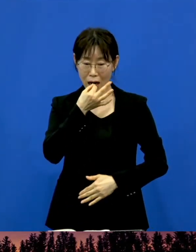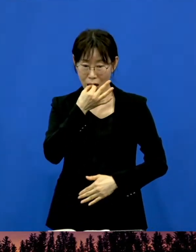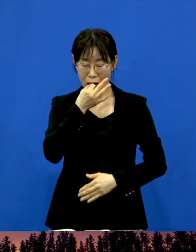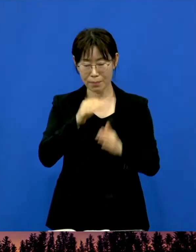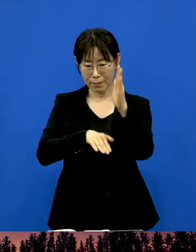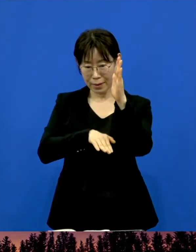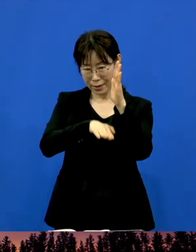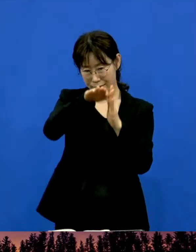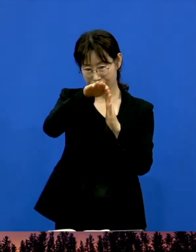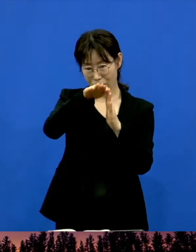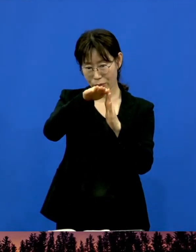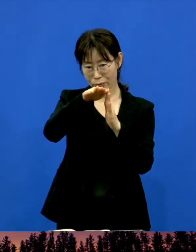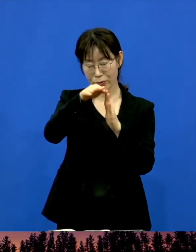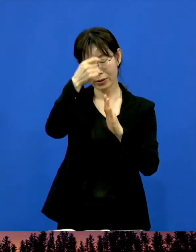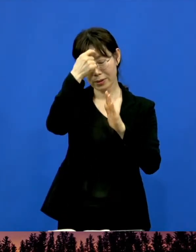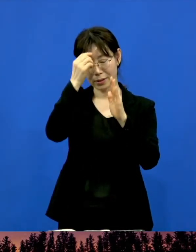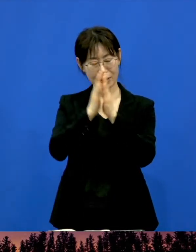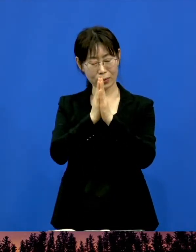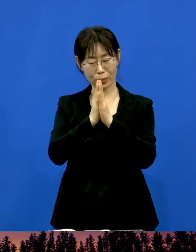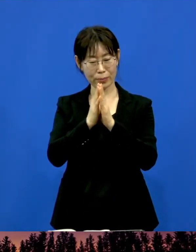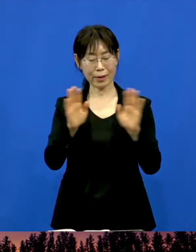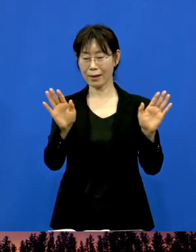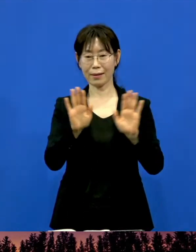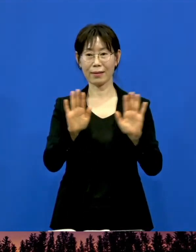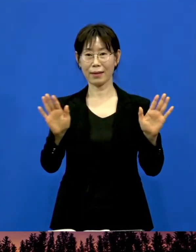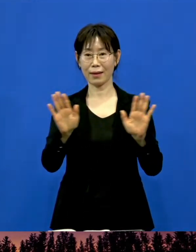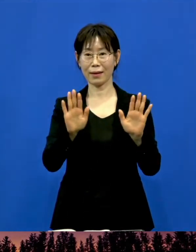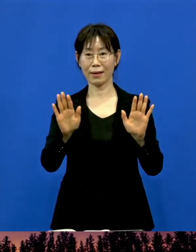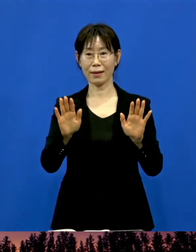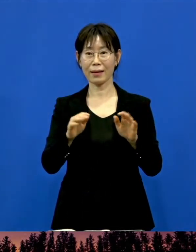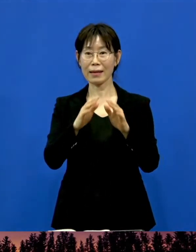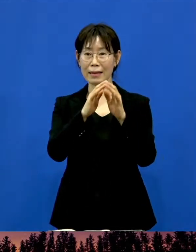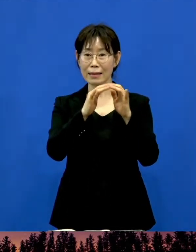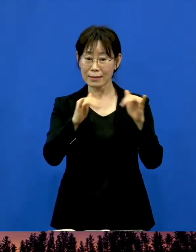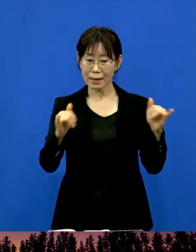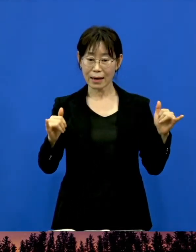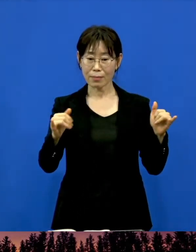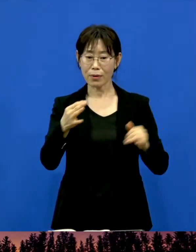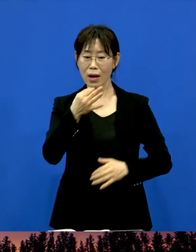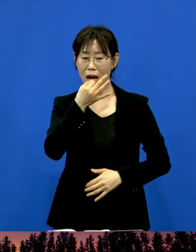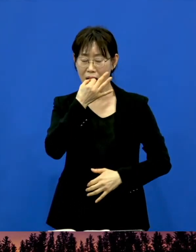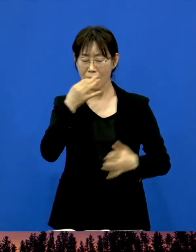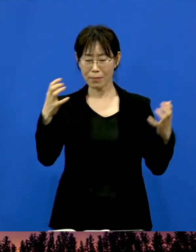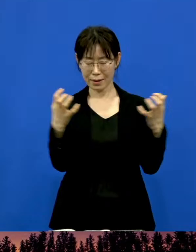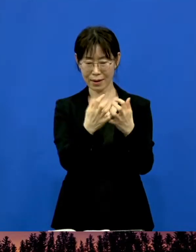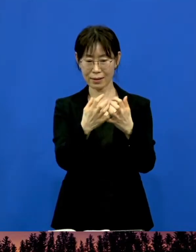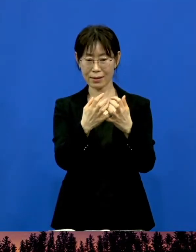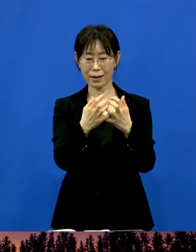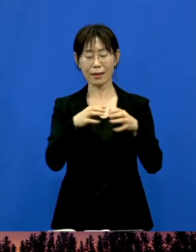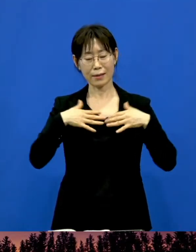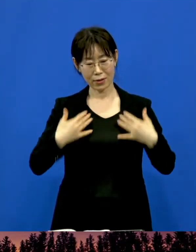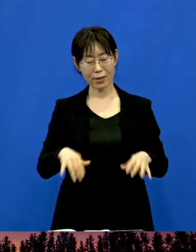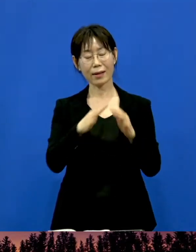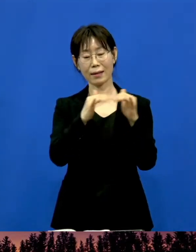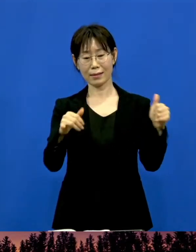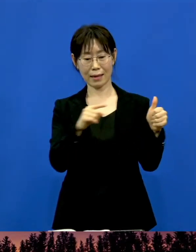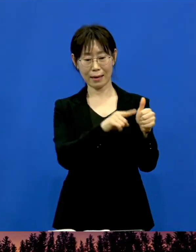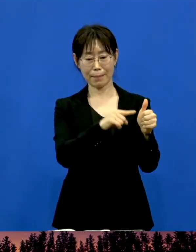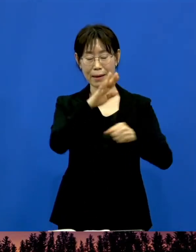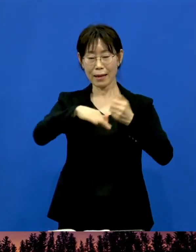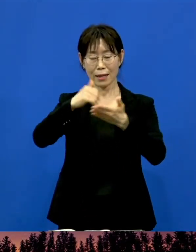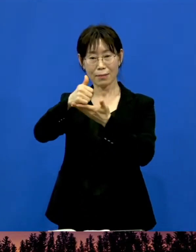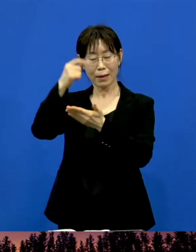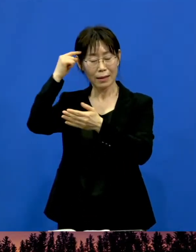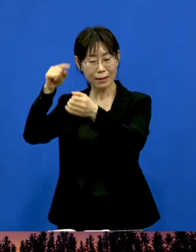위한, 왜 인간은 욕망의 덩어리니까 기도마저도 오염되고 기도마저도 하나님의 뜻과 상관없는